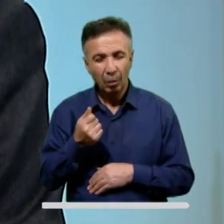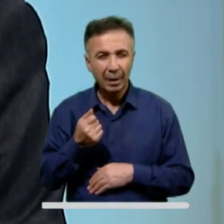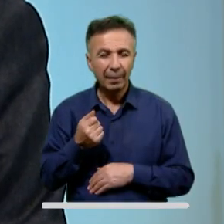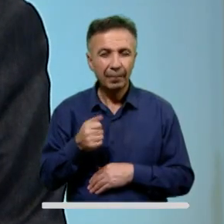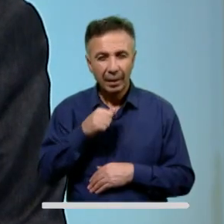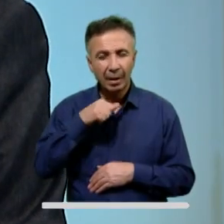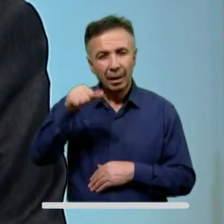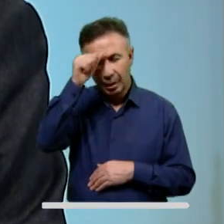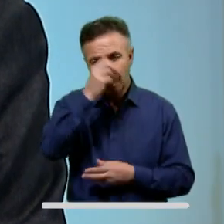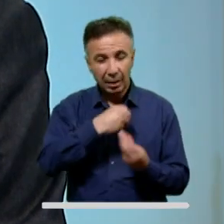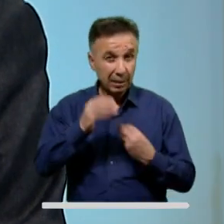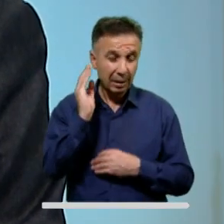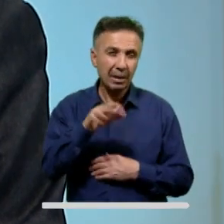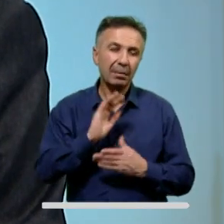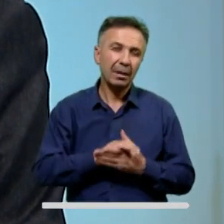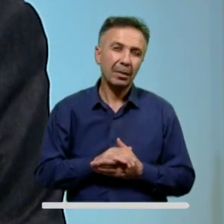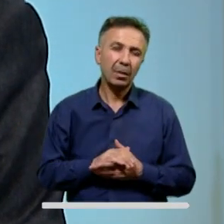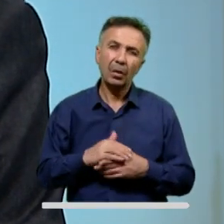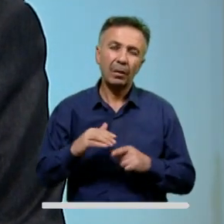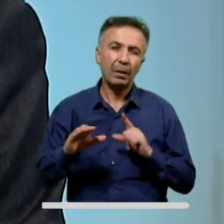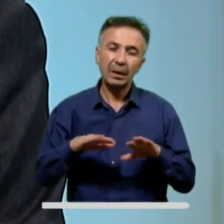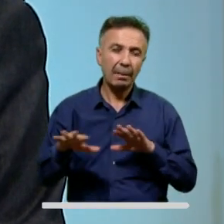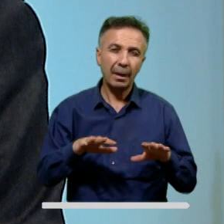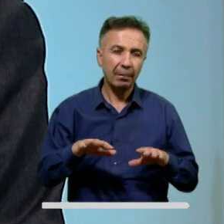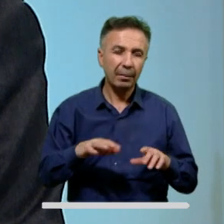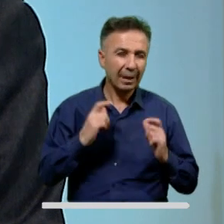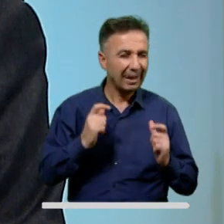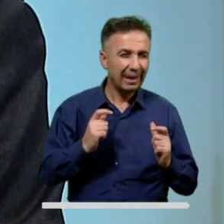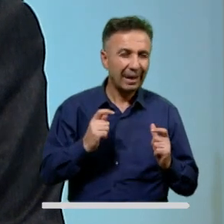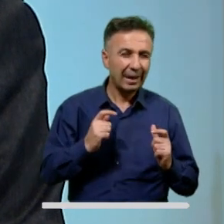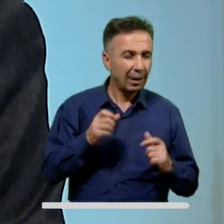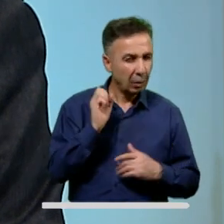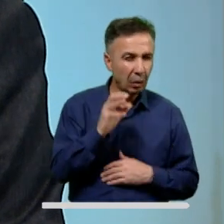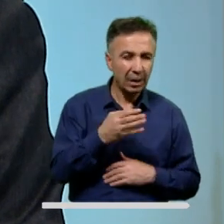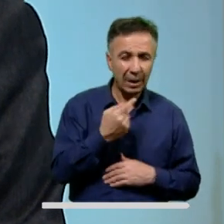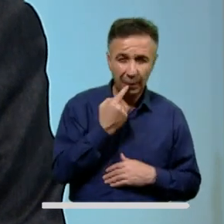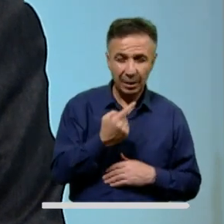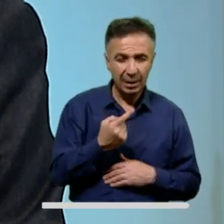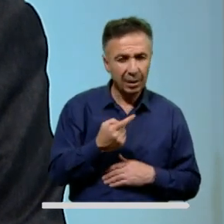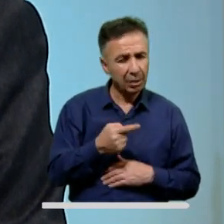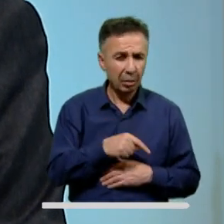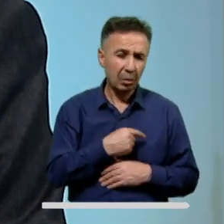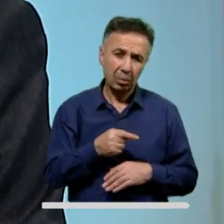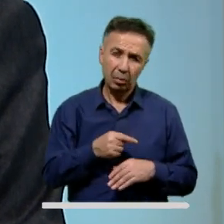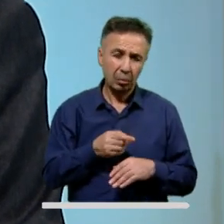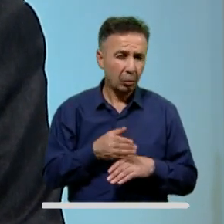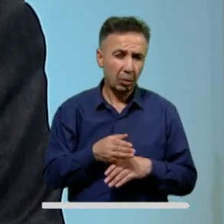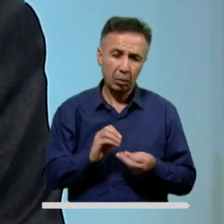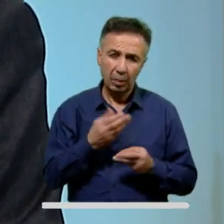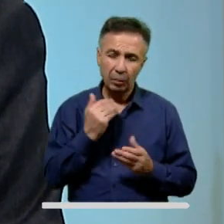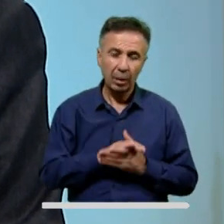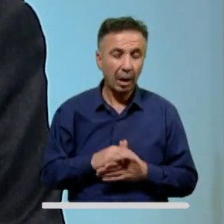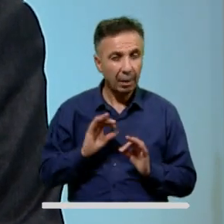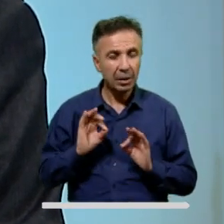de efendim o ihtiyaç sahiplerine göndereyim derseniz bunda bir anormallik olmaz. Ama şimdi kura meselesi